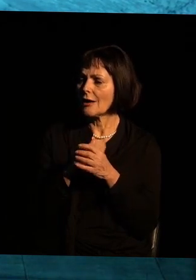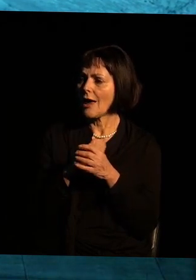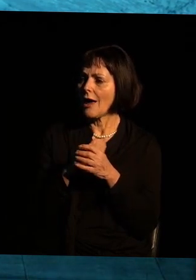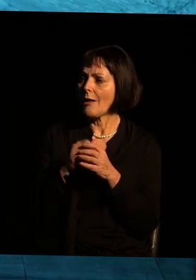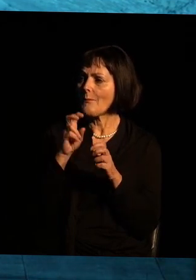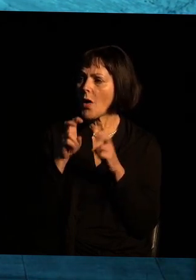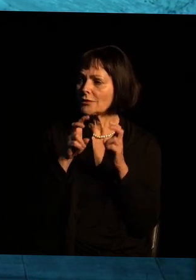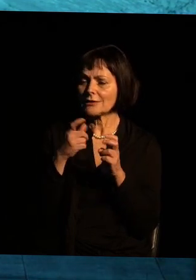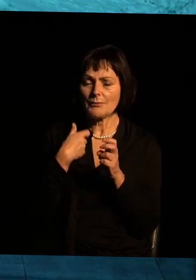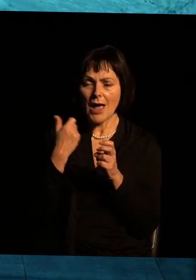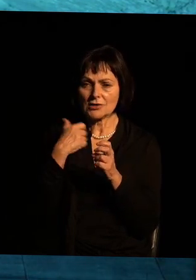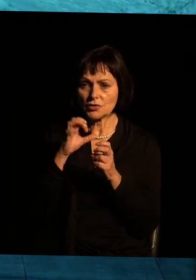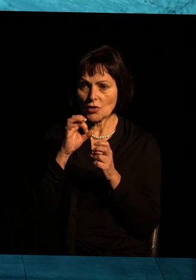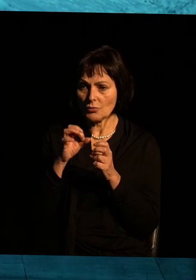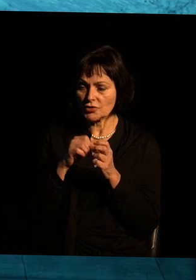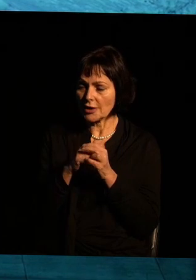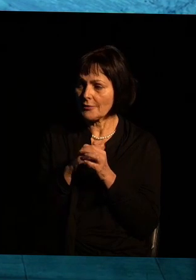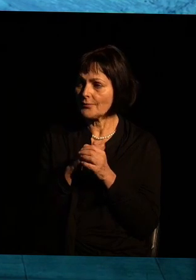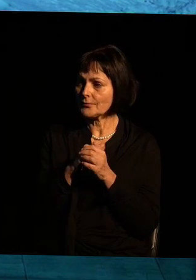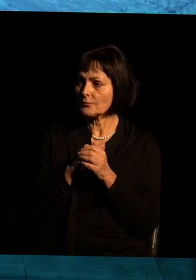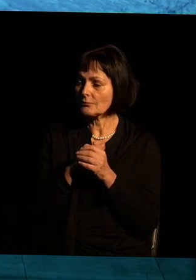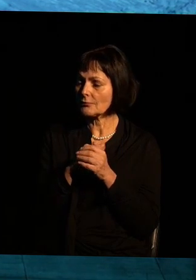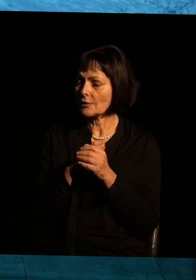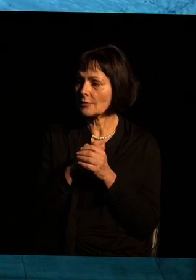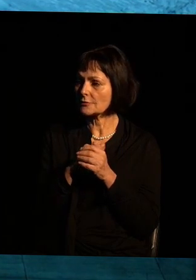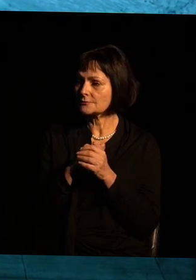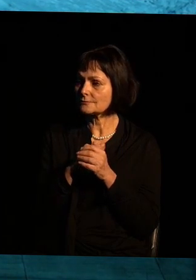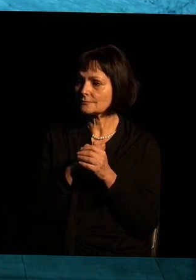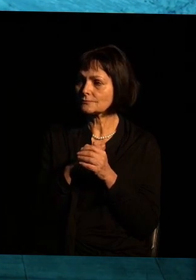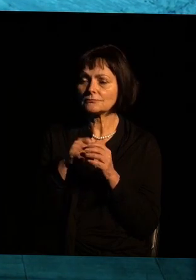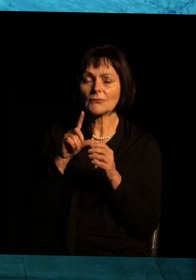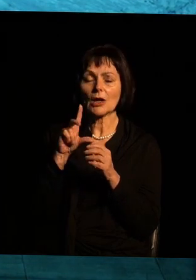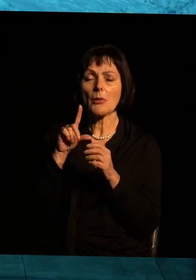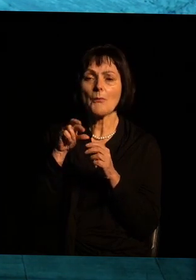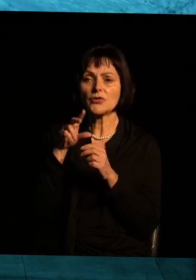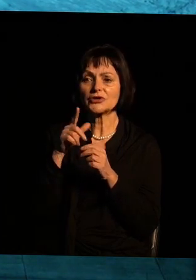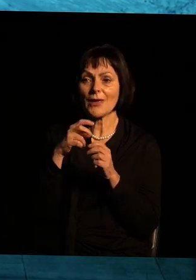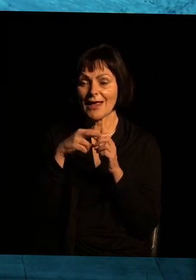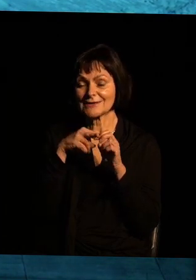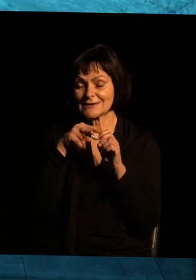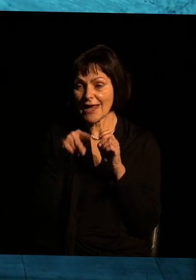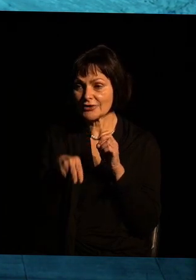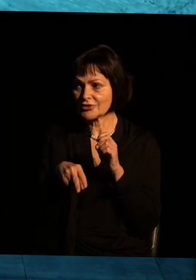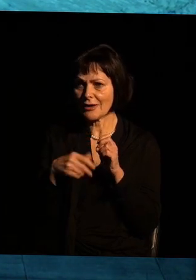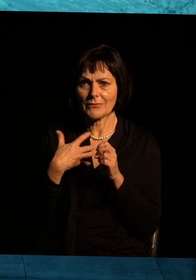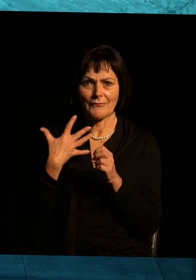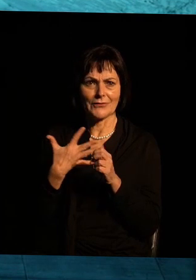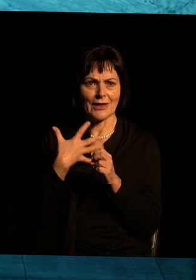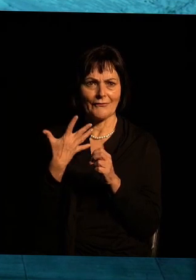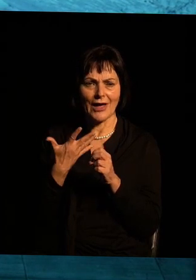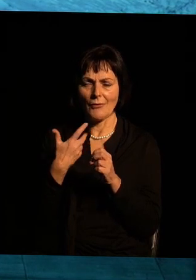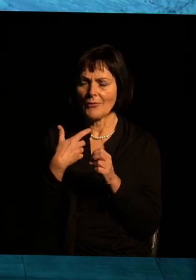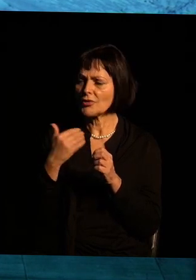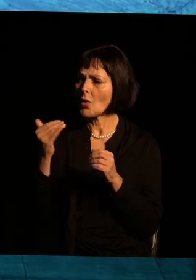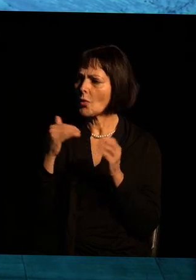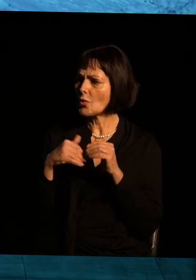się wspinał też bardzo dobrze zimowo, dużo z dróg w Tatrach zimowych, ja też. No i tam poszliśmy i na zejściu, no, wydawało mi się, bo miała